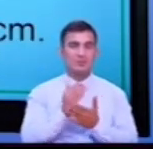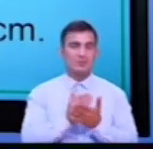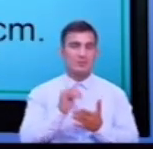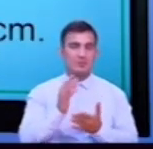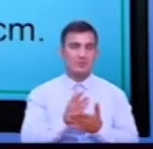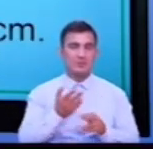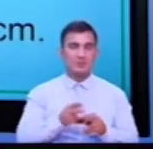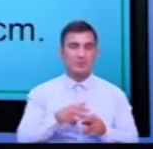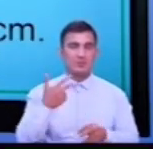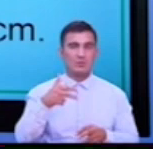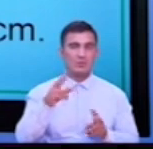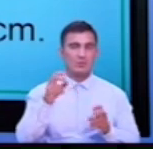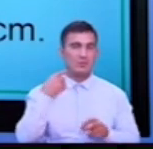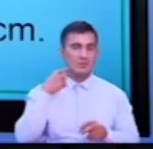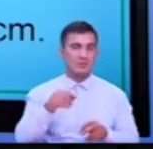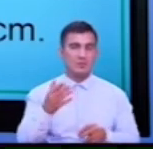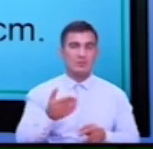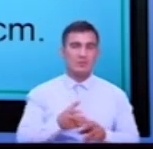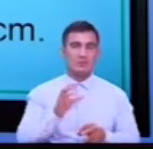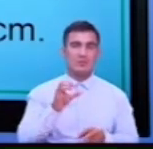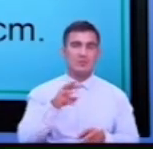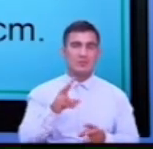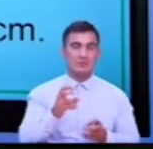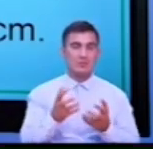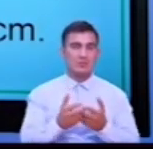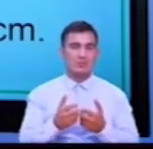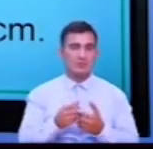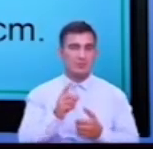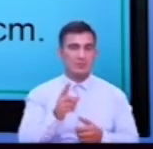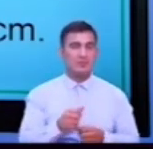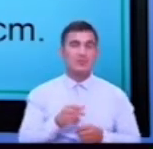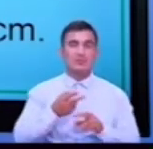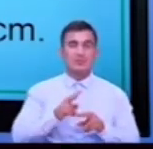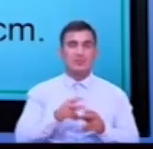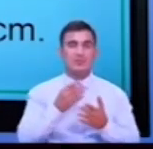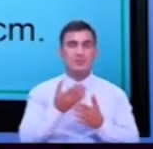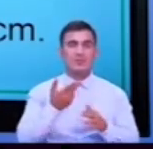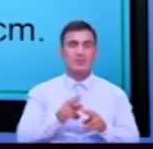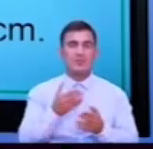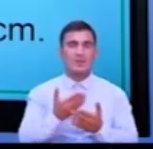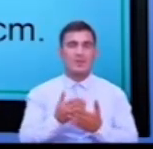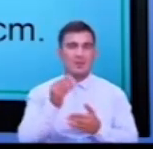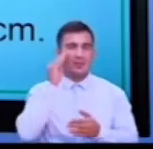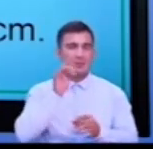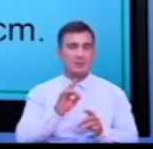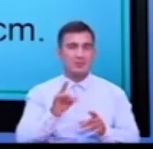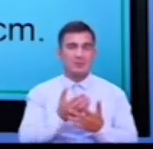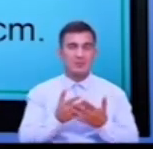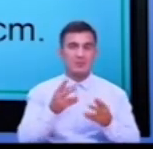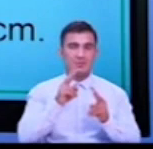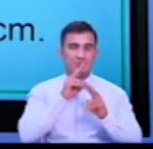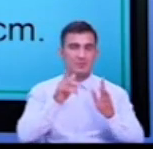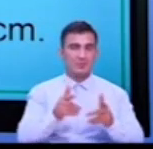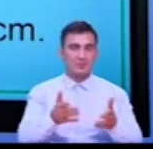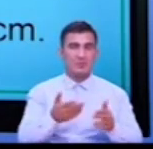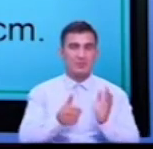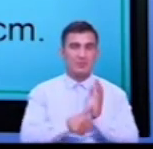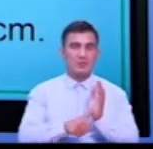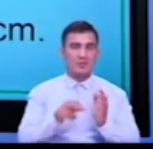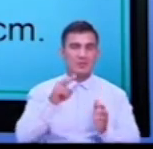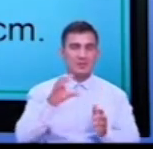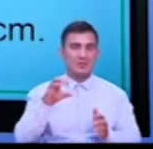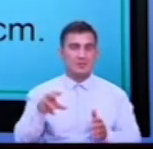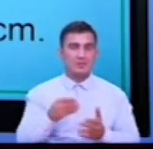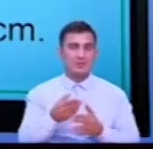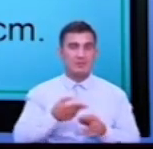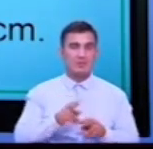mumkin. 30-chi masala. Santimetrda ifodalang. Bu misolda namuna ham keltirilgan. E'tibor bering, 6 desimetr